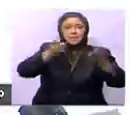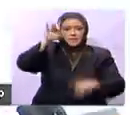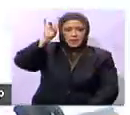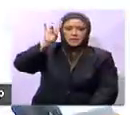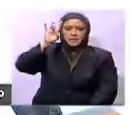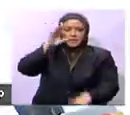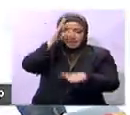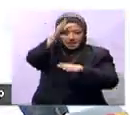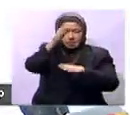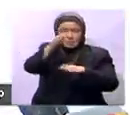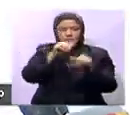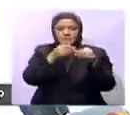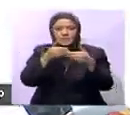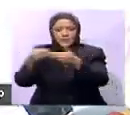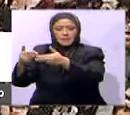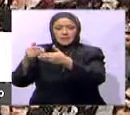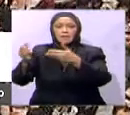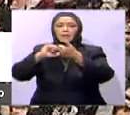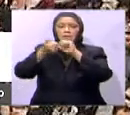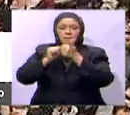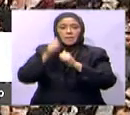perkara-perkara ini akan berkurangan lah.